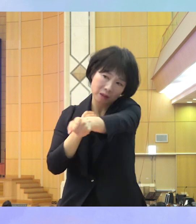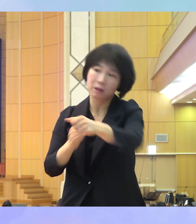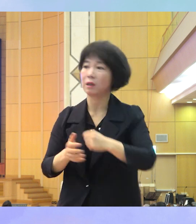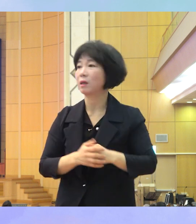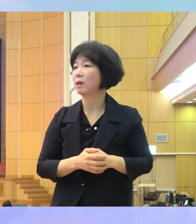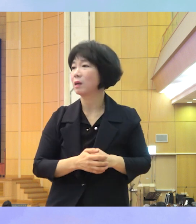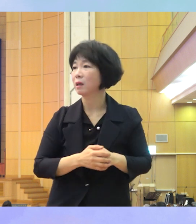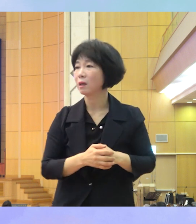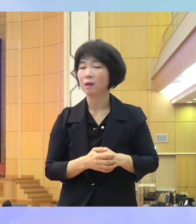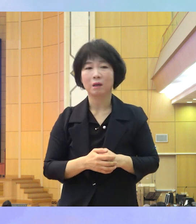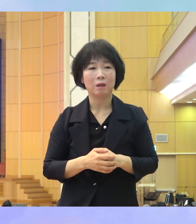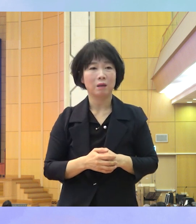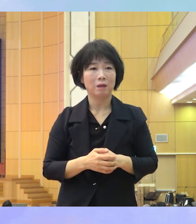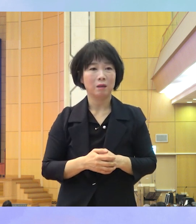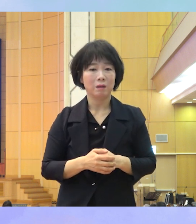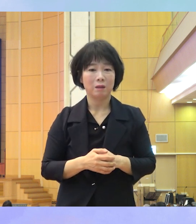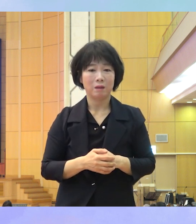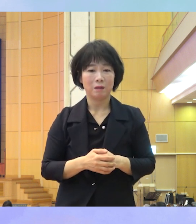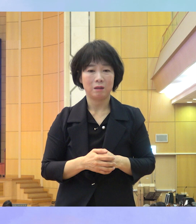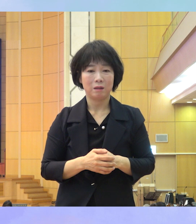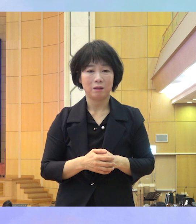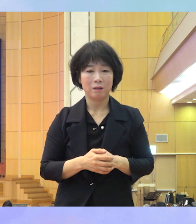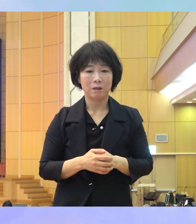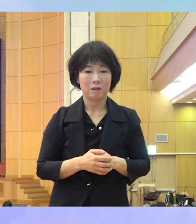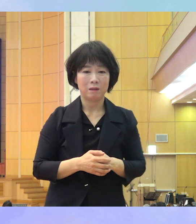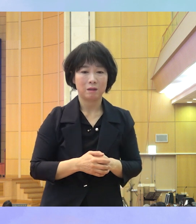여러분 보세요. 요한복음 5장에 보면